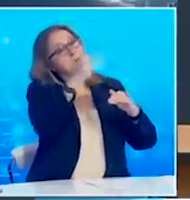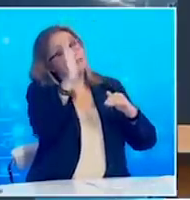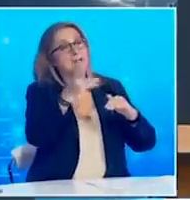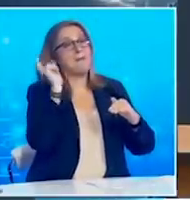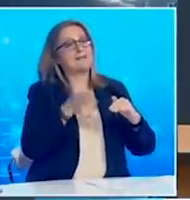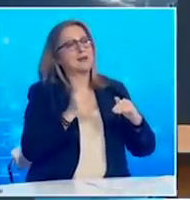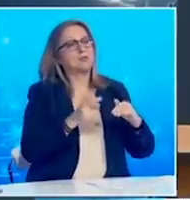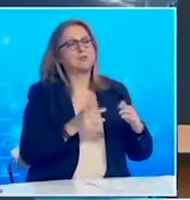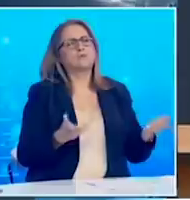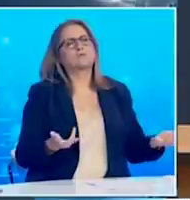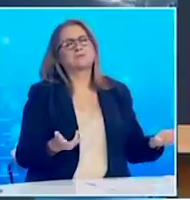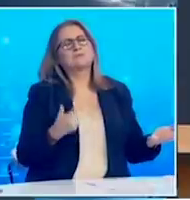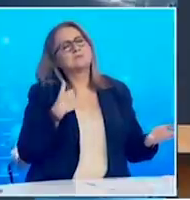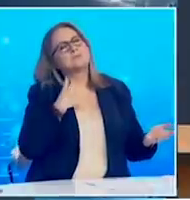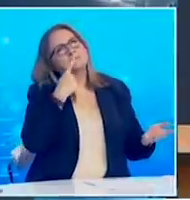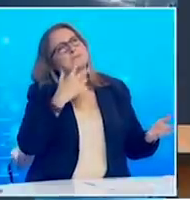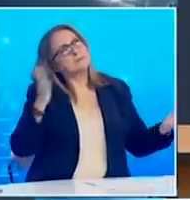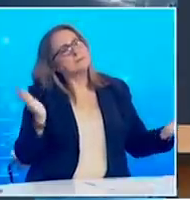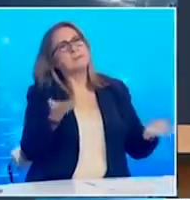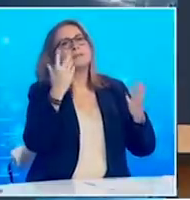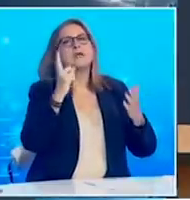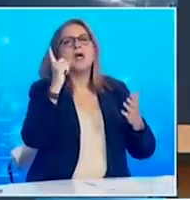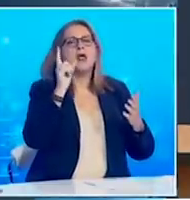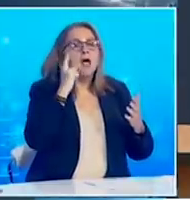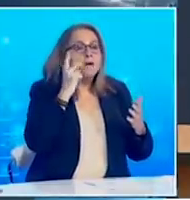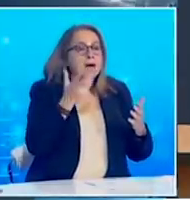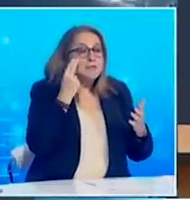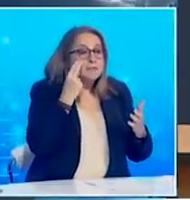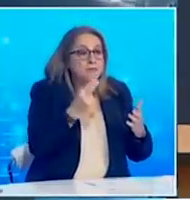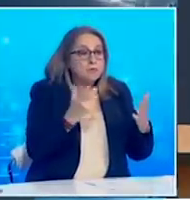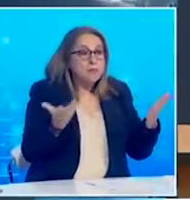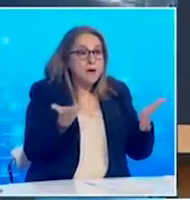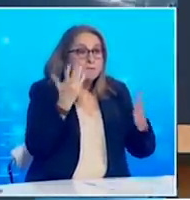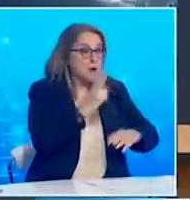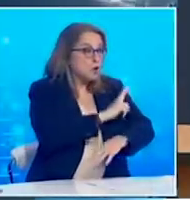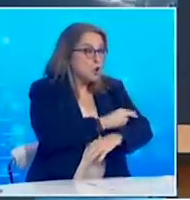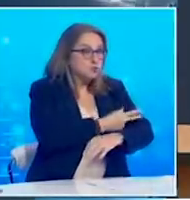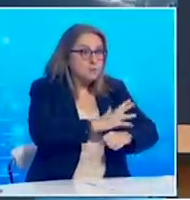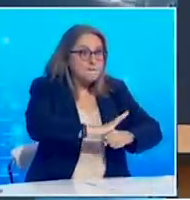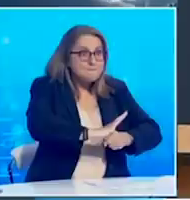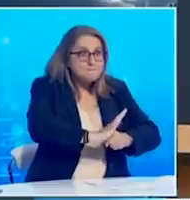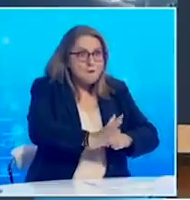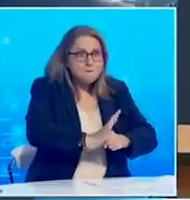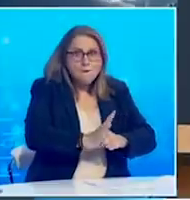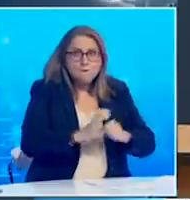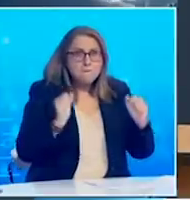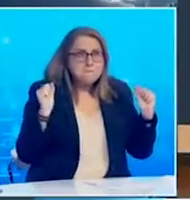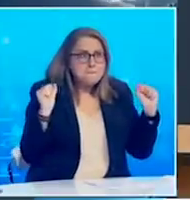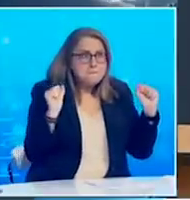Το απόλυτο νούμερο θα έλεγα ότι είναι το σημείο που βλέπουμε ότι πιέζεται το σύστημα υγείας. Και εκεί πέρα αυτό είναι που πρέπει να